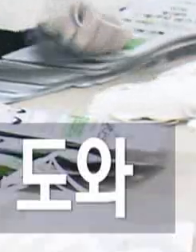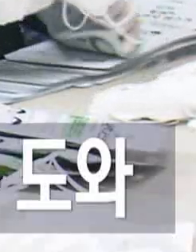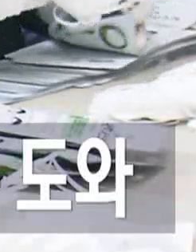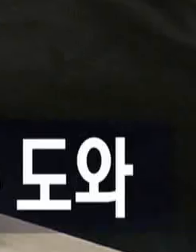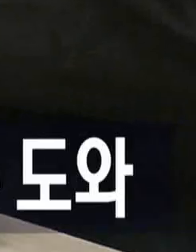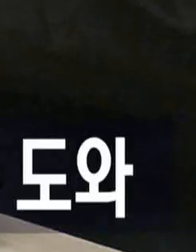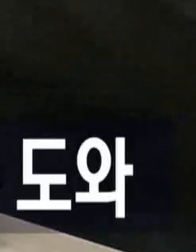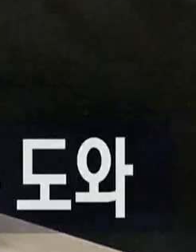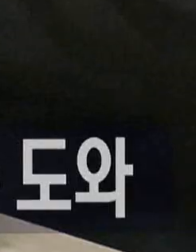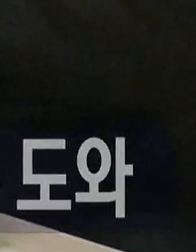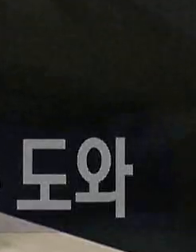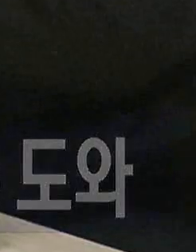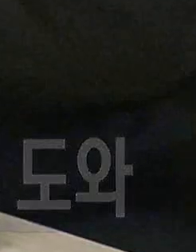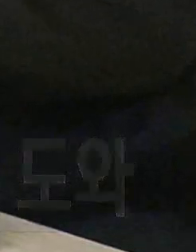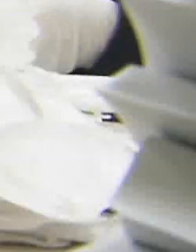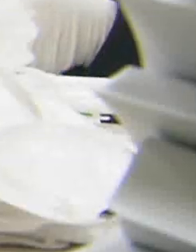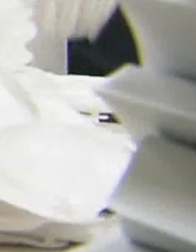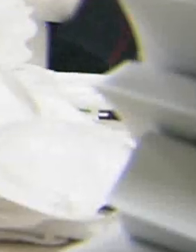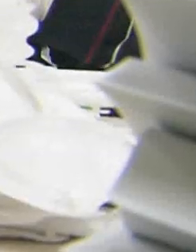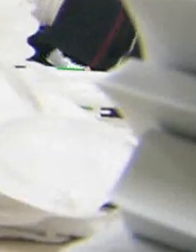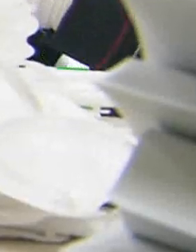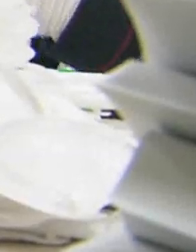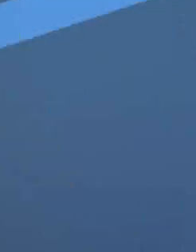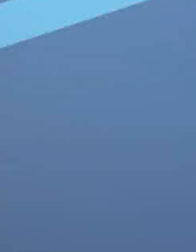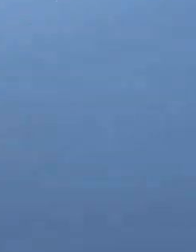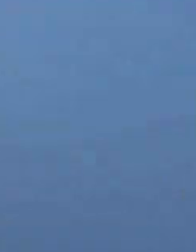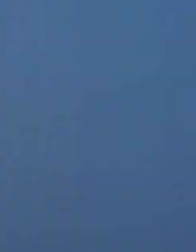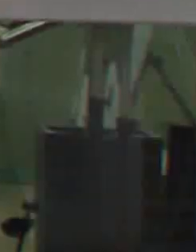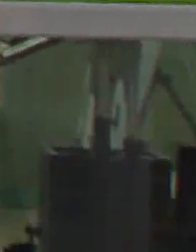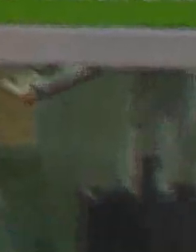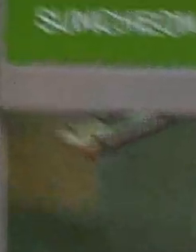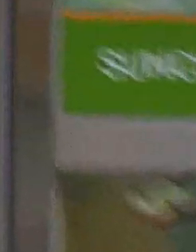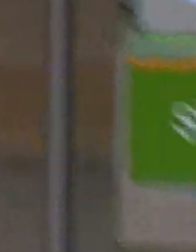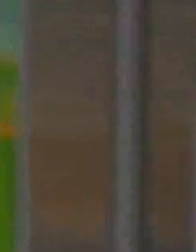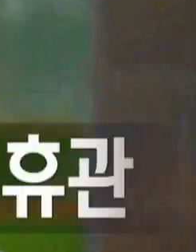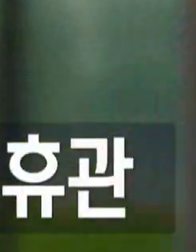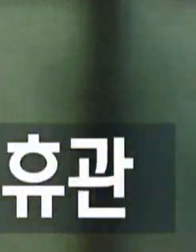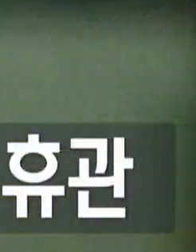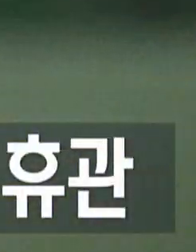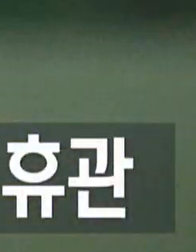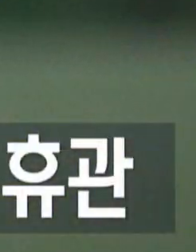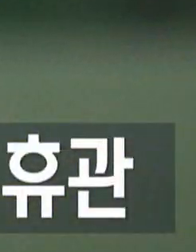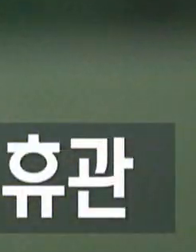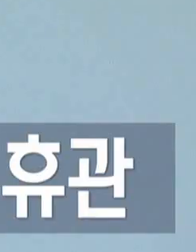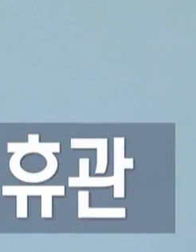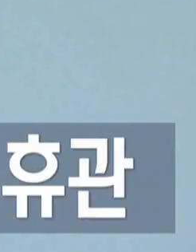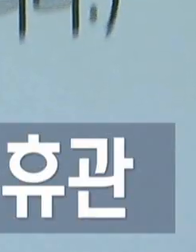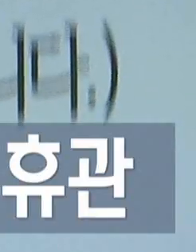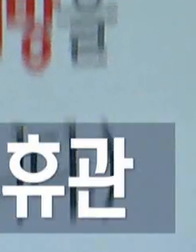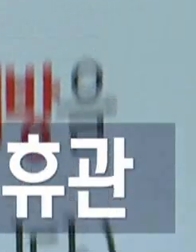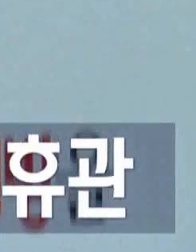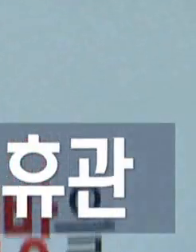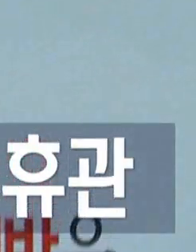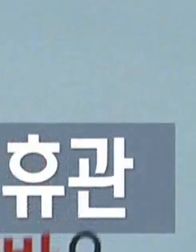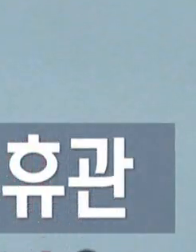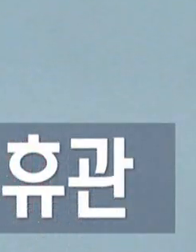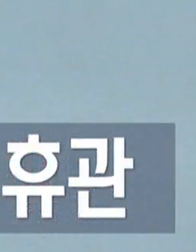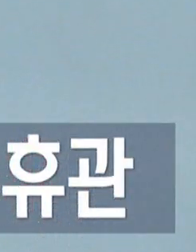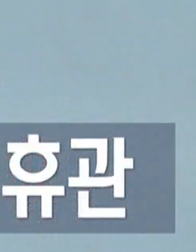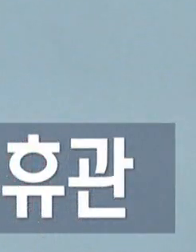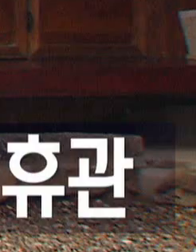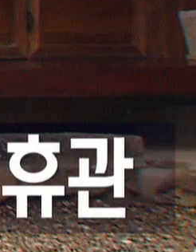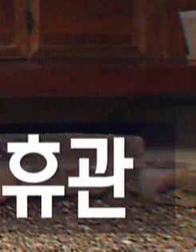일손을 공무원으로 대체할 정도로 눈코 뜰 새 없습니다. 전남 동부권에는 아직 코로나19 확진자는